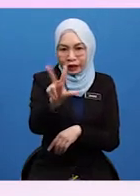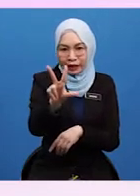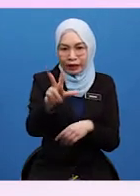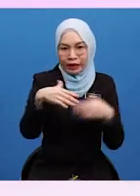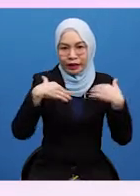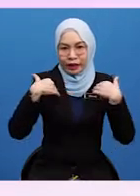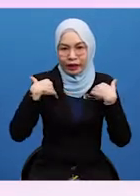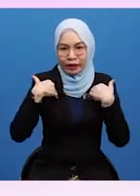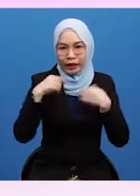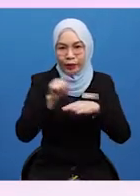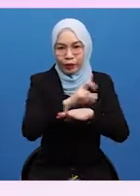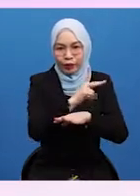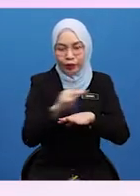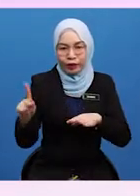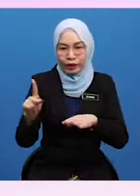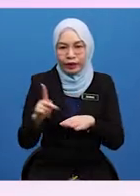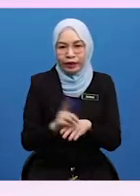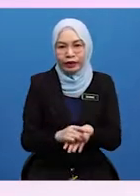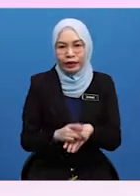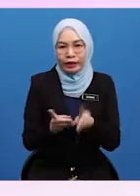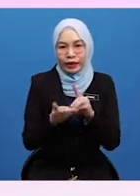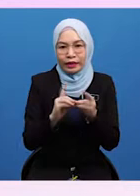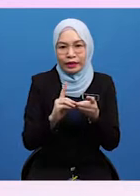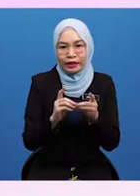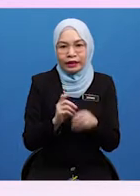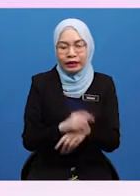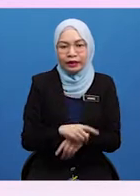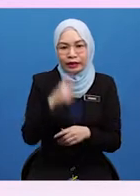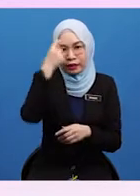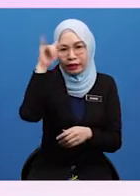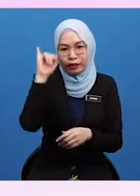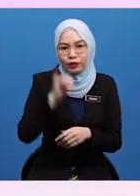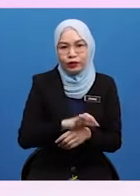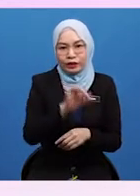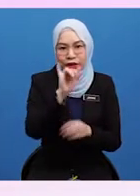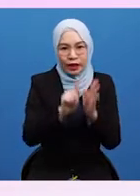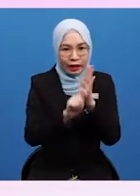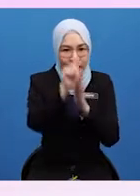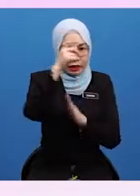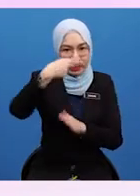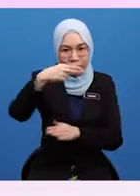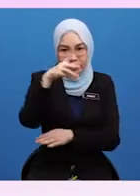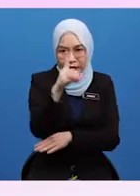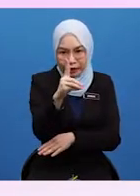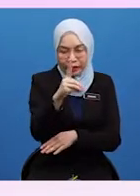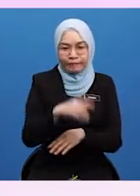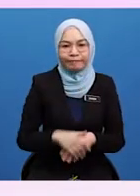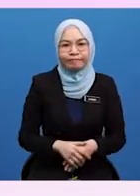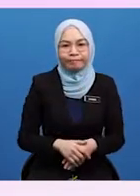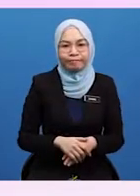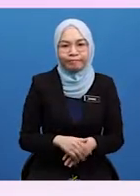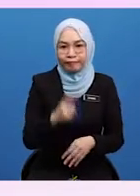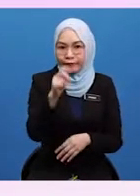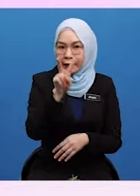teknologi digital yang berdefinisi tinggi yaitu Hede syarat television ini